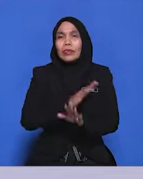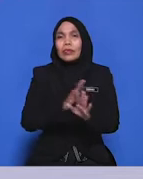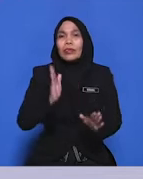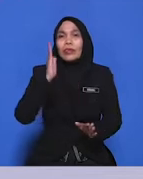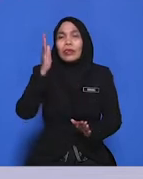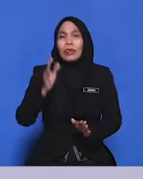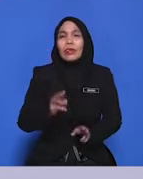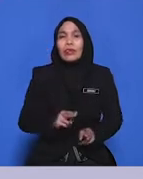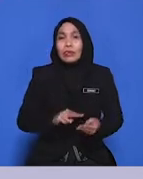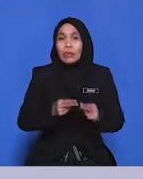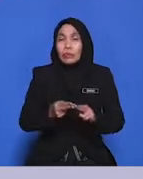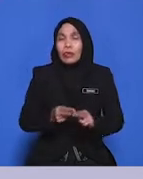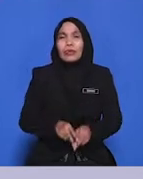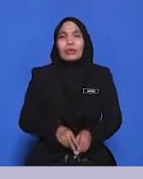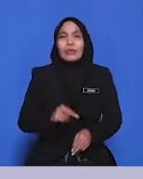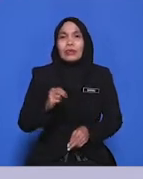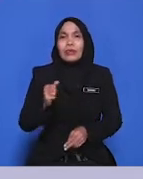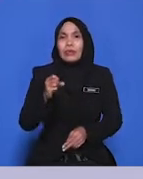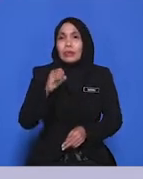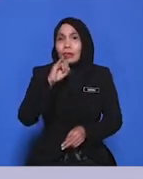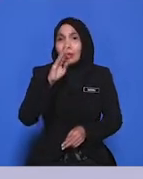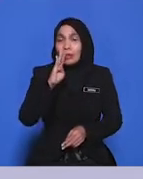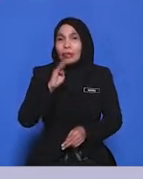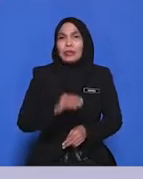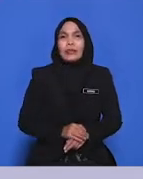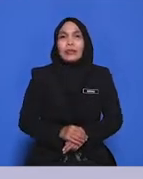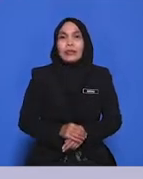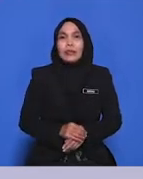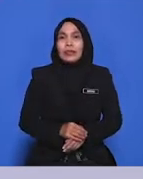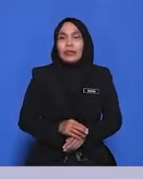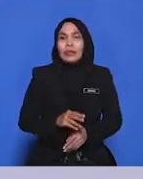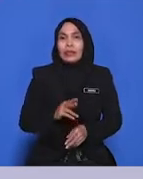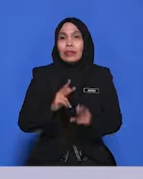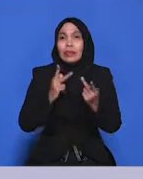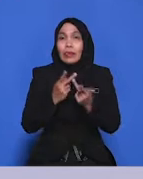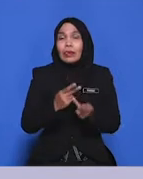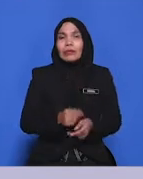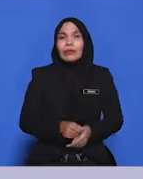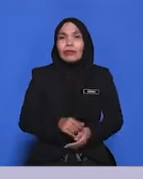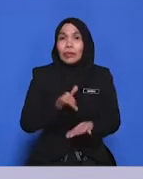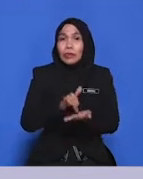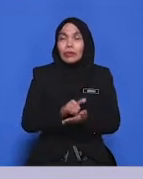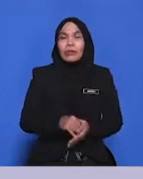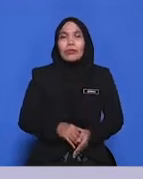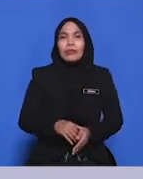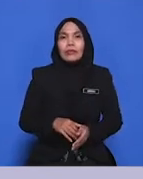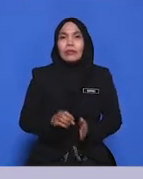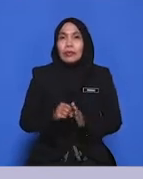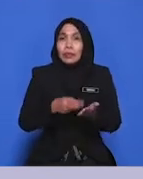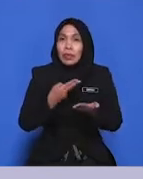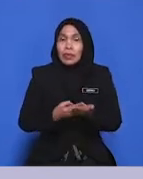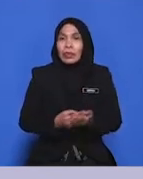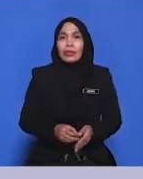nasib sesuatu kaum itu sehingga kaum itu sendiri yang mengubah nasib mereka sendiri. Nah, di